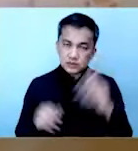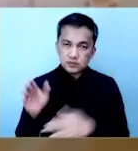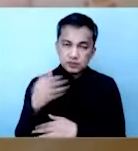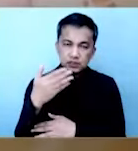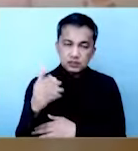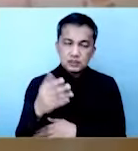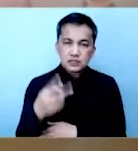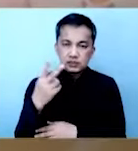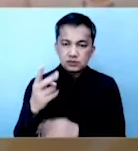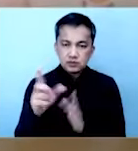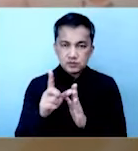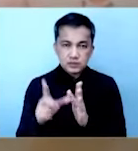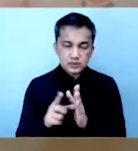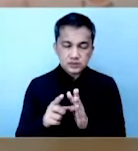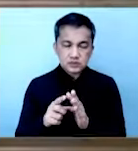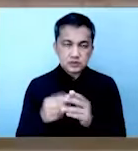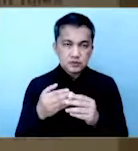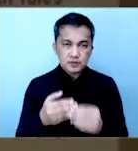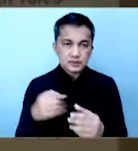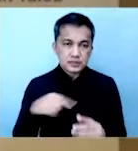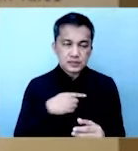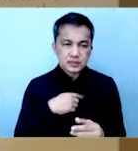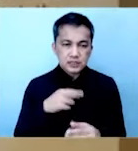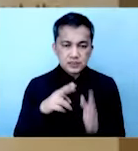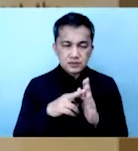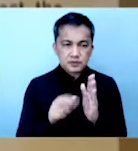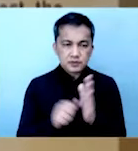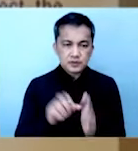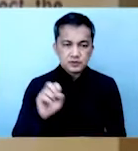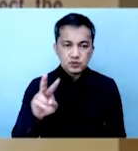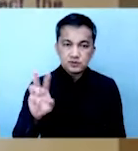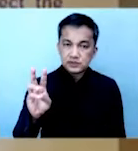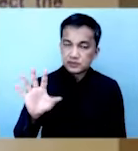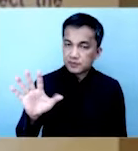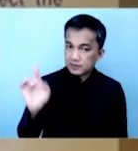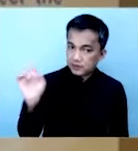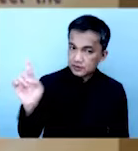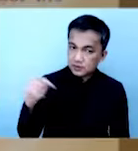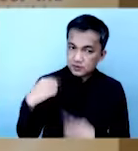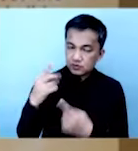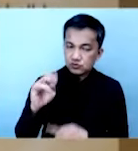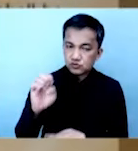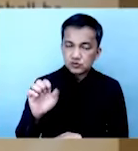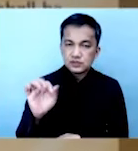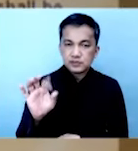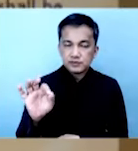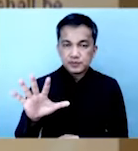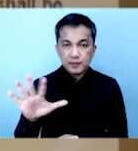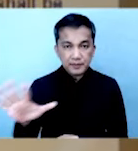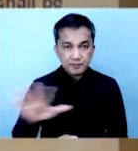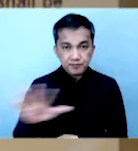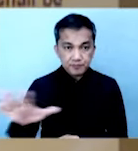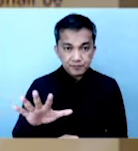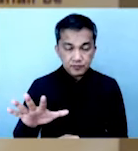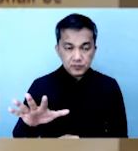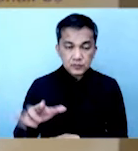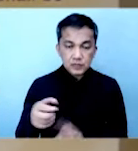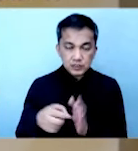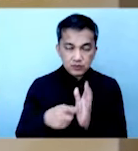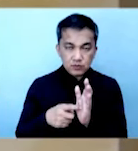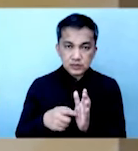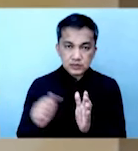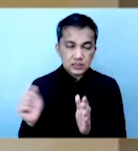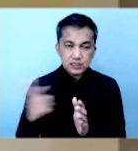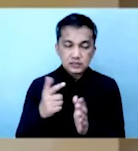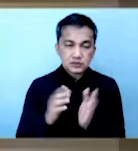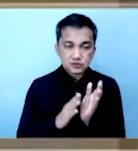na gumagabay sa atin dito. Ang Republic Act 1265 mula pa noong Hunyo 1955, kung saan required sa lahat ng eskwelahan